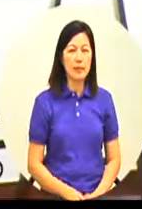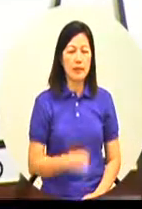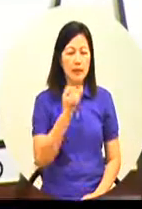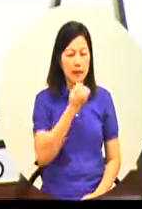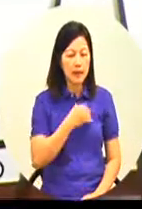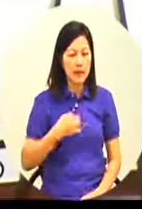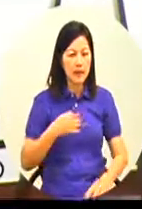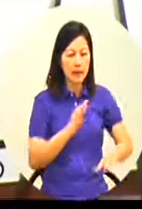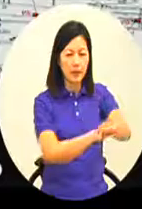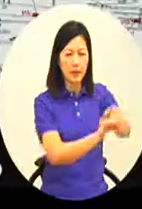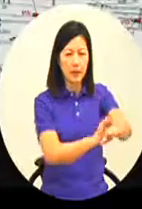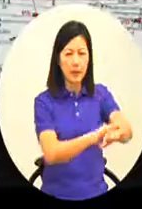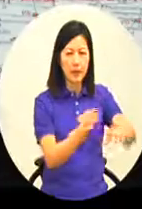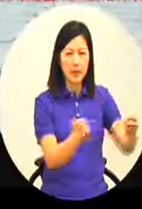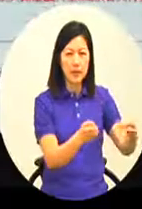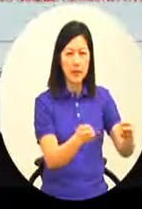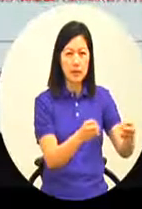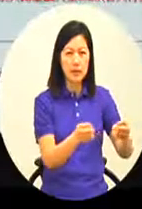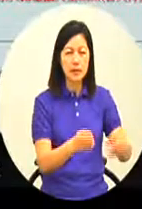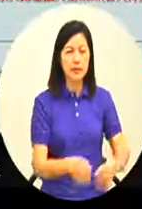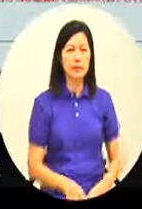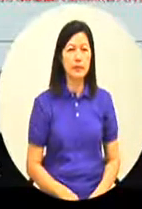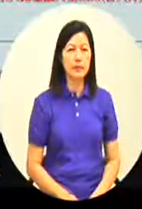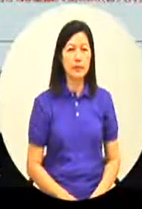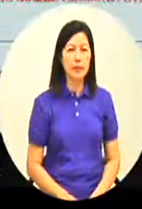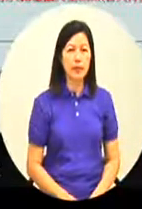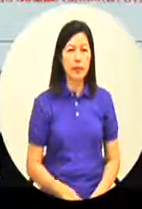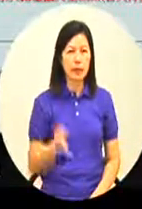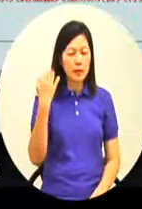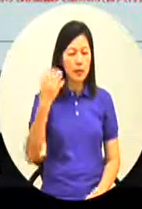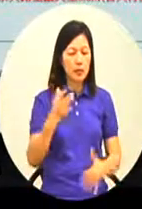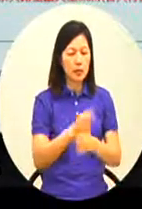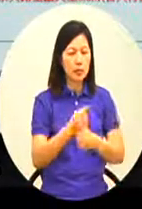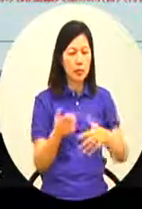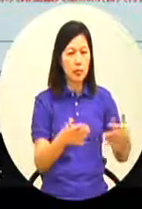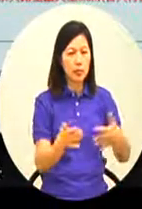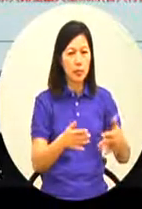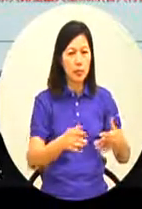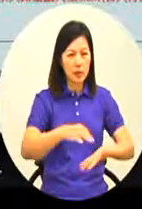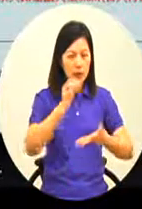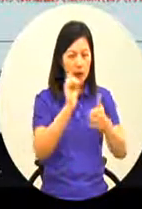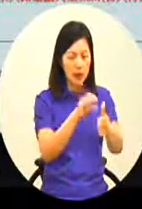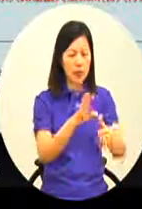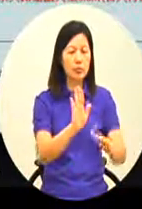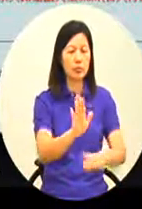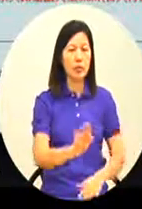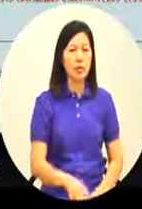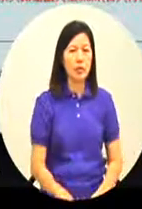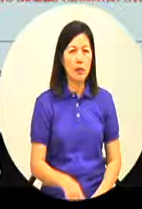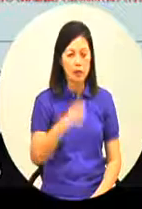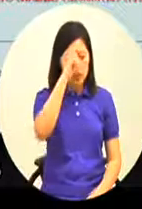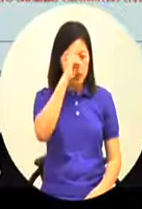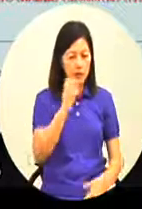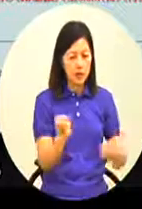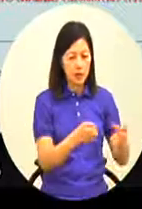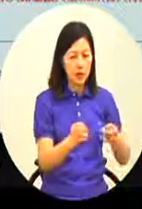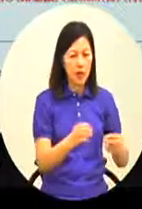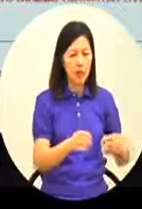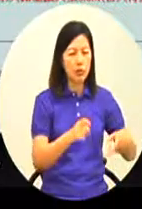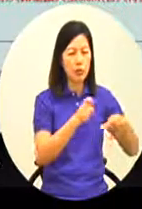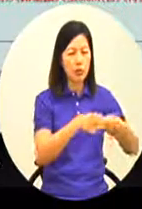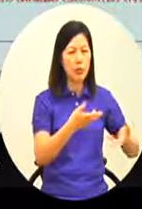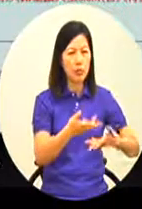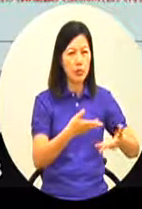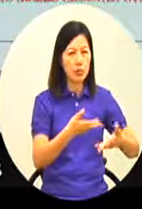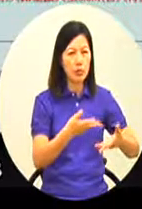旁边这个协调，我在上一次市政总咨询的时候提出来，为了要协调旁边工业区的车